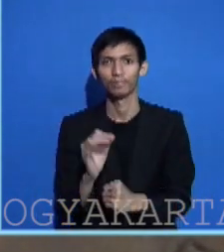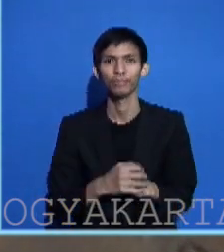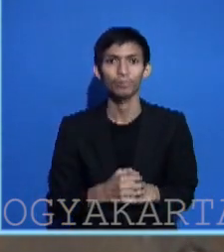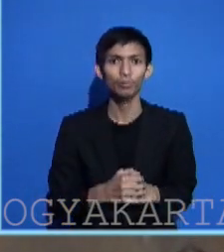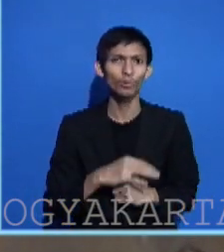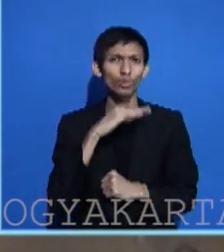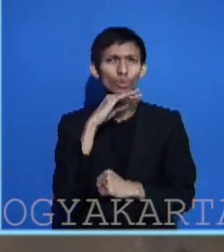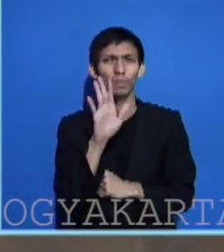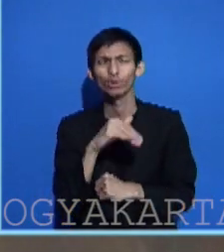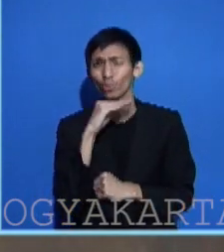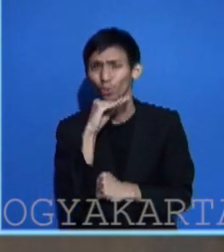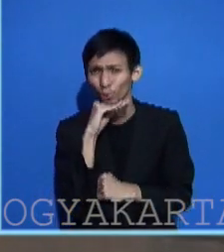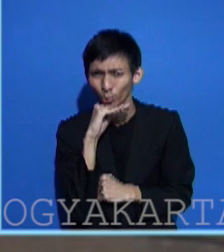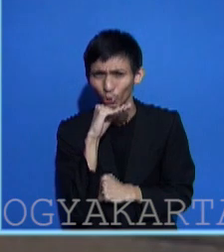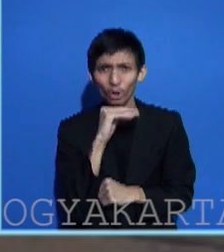Terus